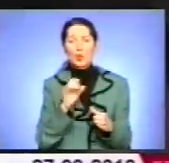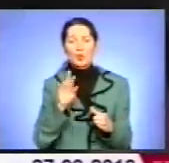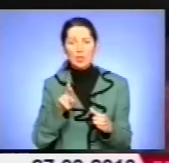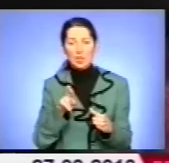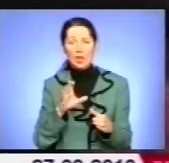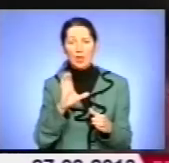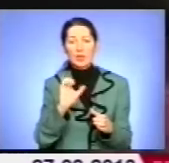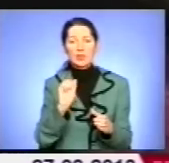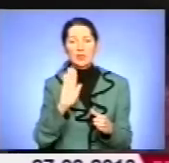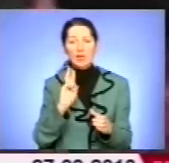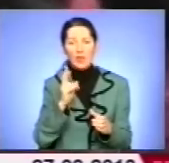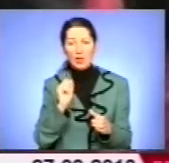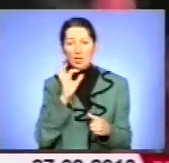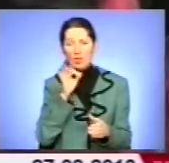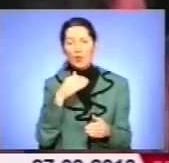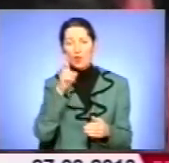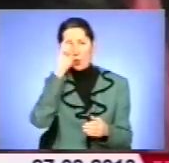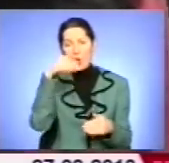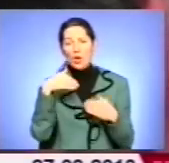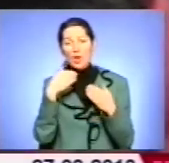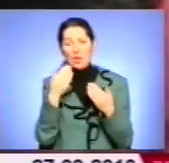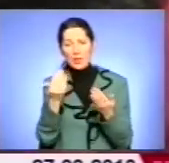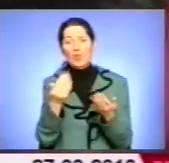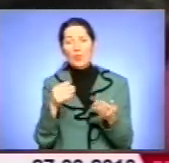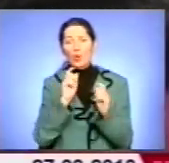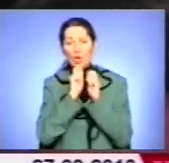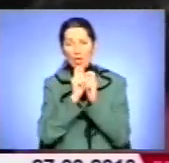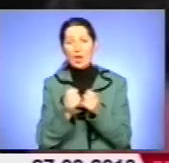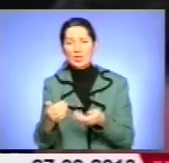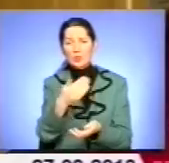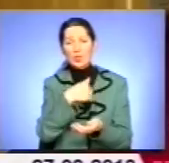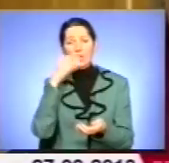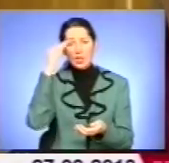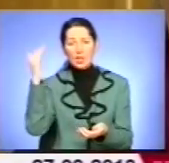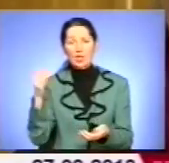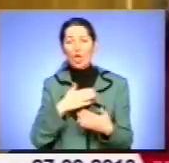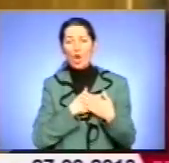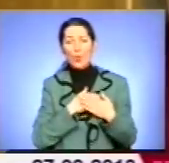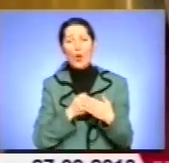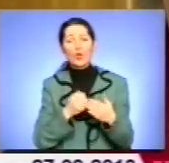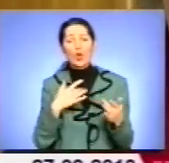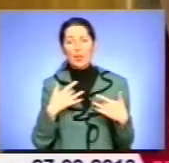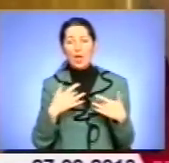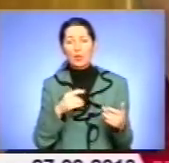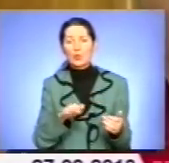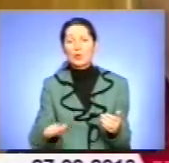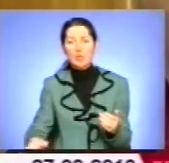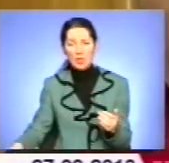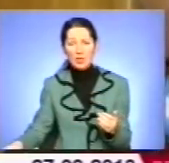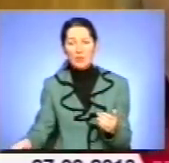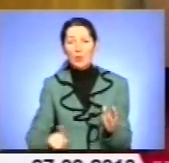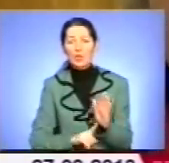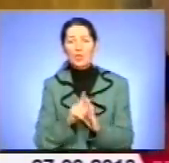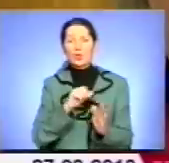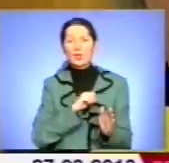йому дар – збирати таланти. Любов до театру у чоловіка з дитинства. Починалося з самого-самого маленького дитинства. В